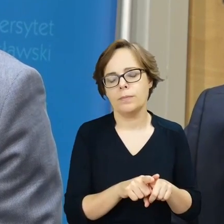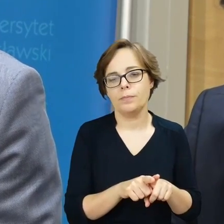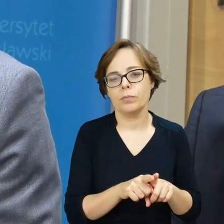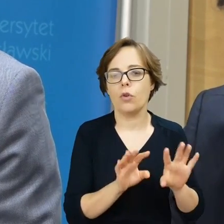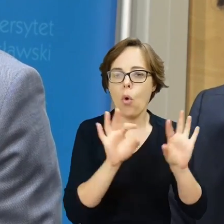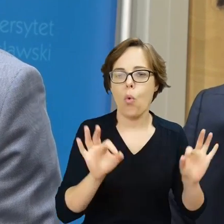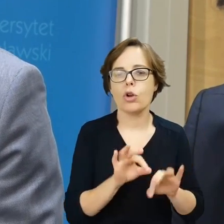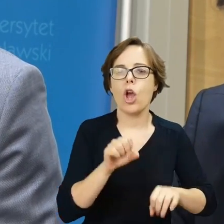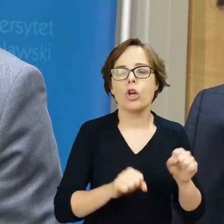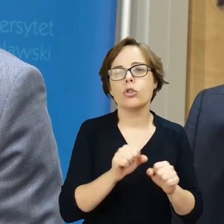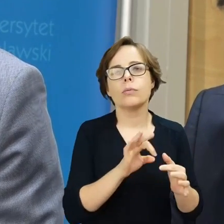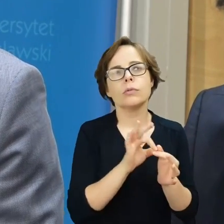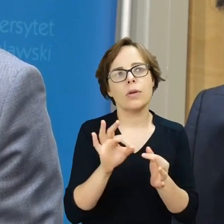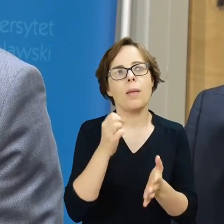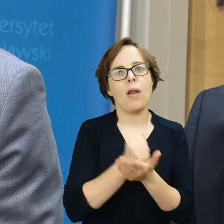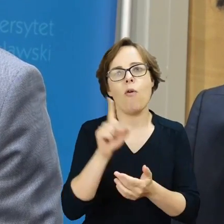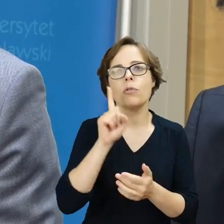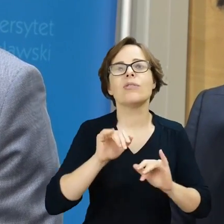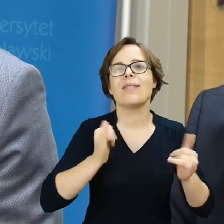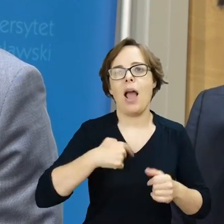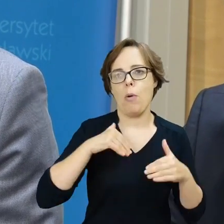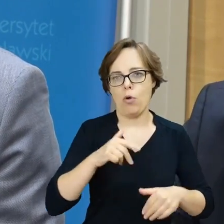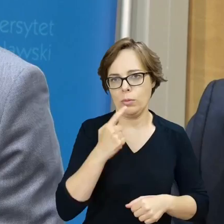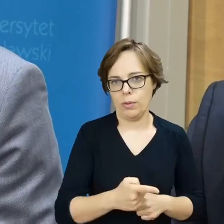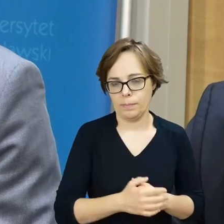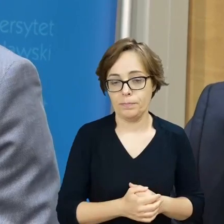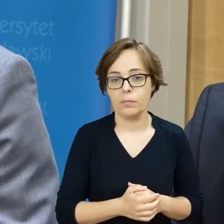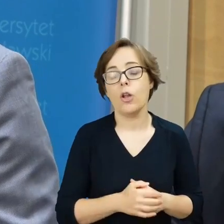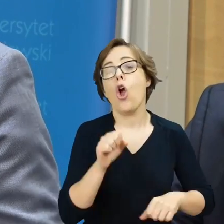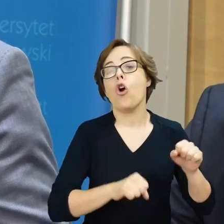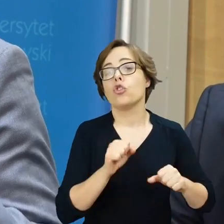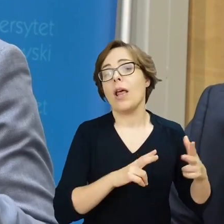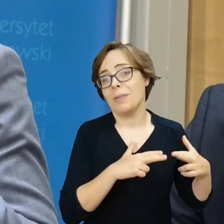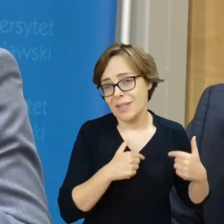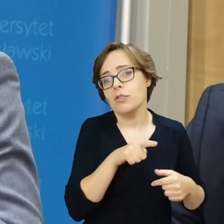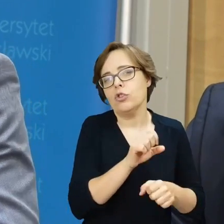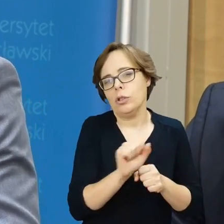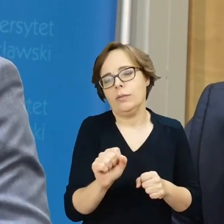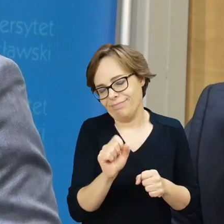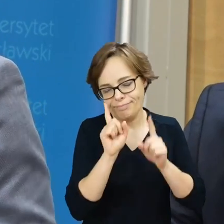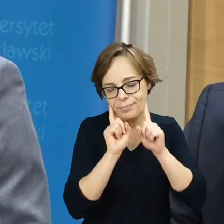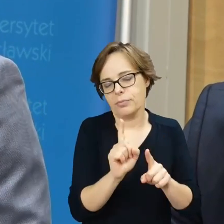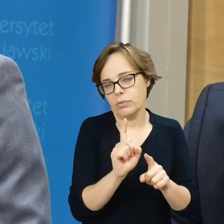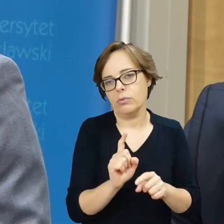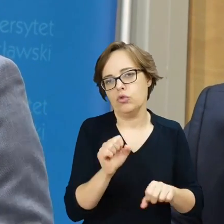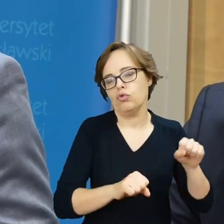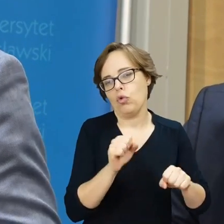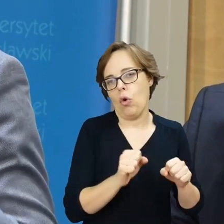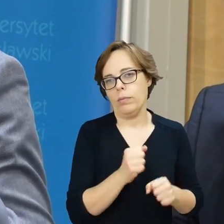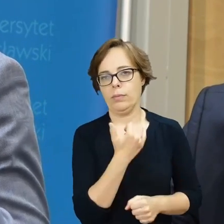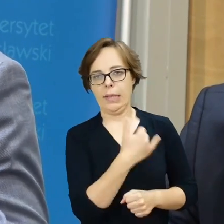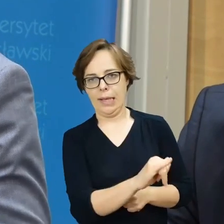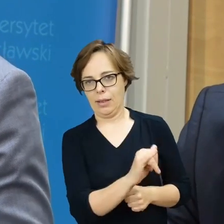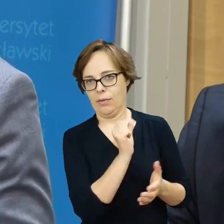publicznego orzekać. I tu trzeba powiedzieć, no sąd administracyjny jest sądem szczególnym. Dlatego, tak jak pan profesor Markiewicz powiedział,